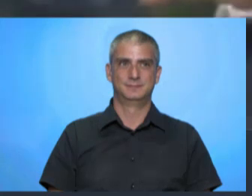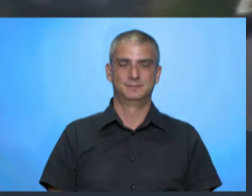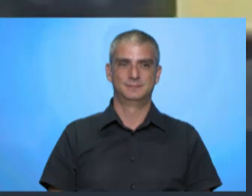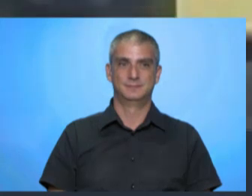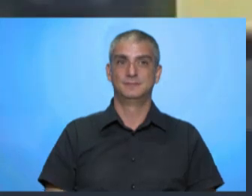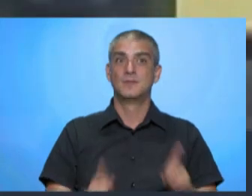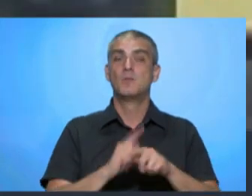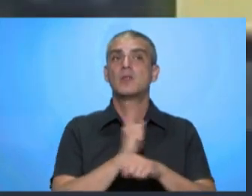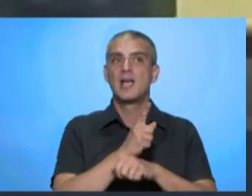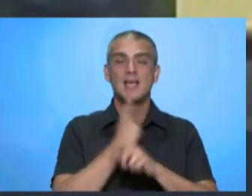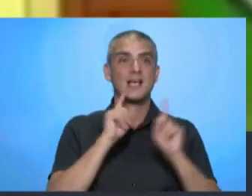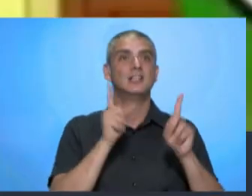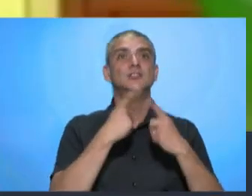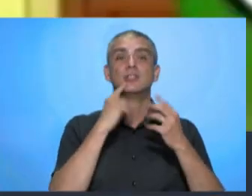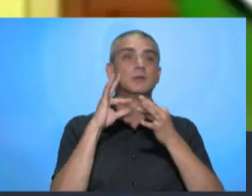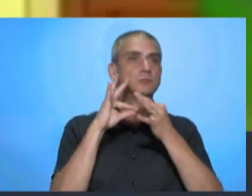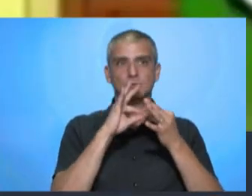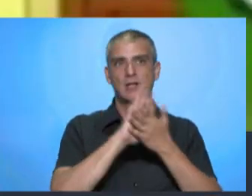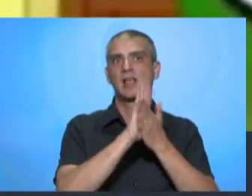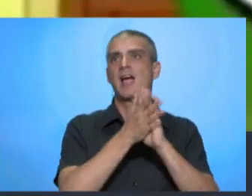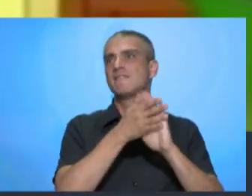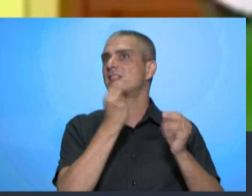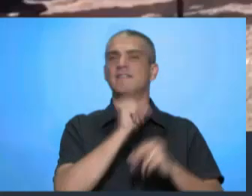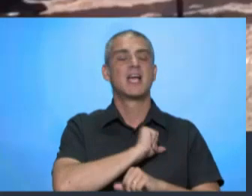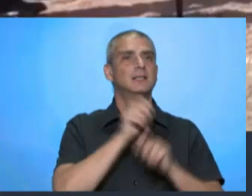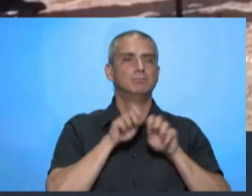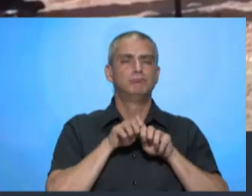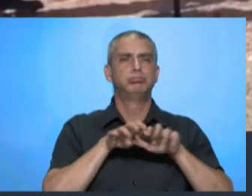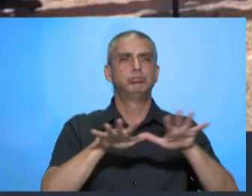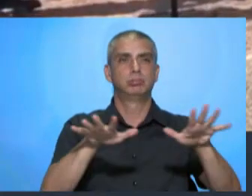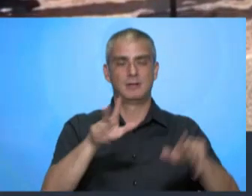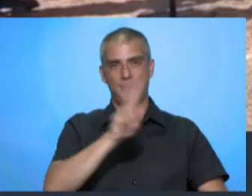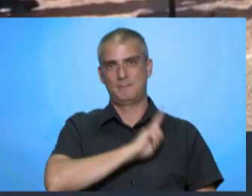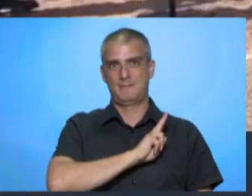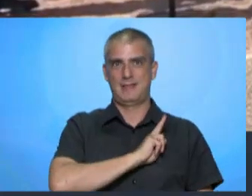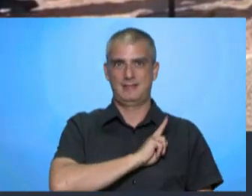מאותו רגע ההמנון הזה, המשפט הזה, הפך להיות הדבר הכי ויראלי, בטח בממלכה,